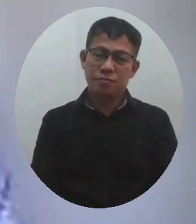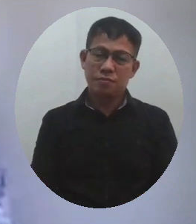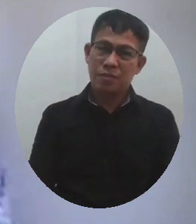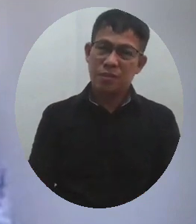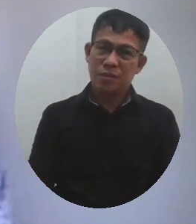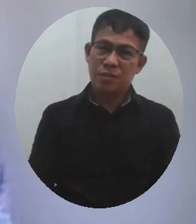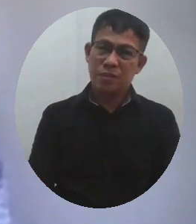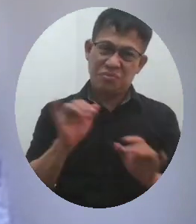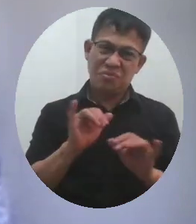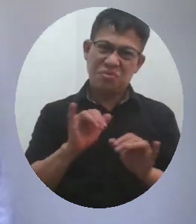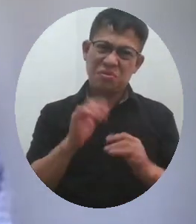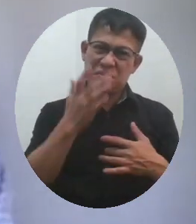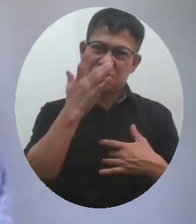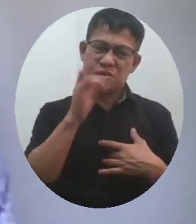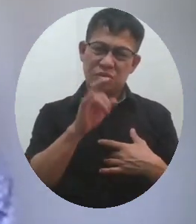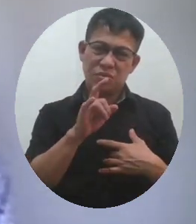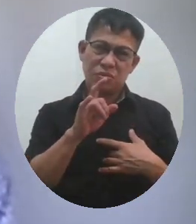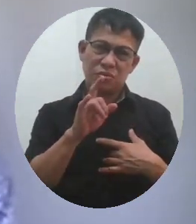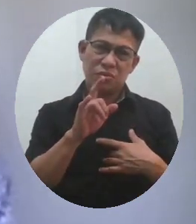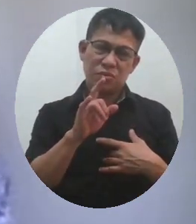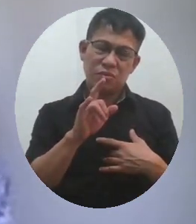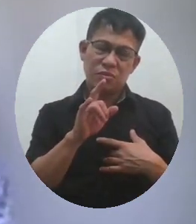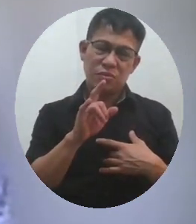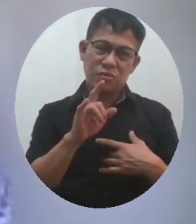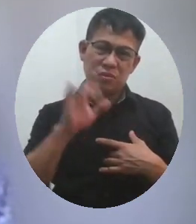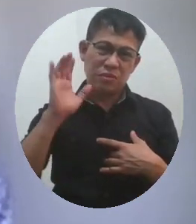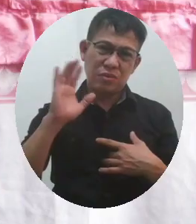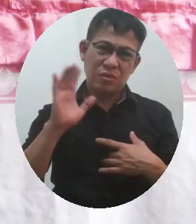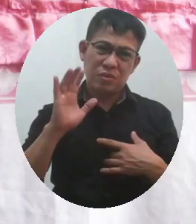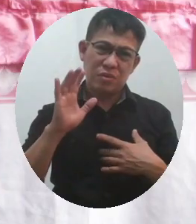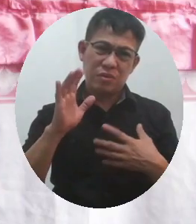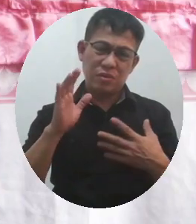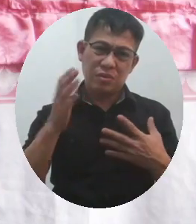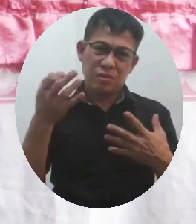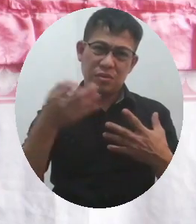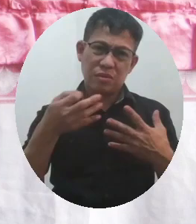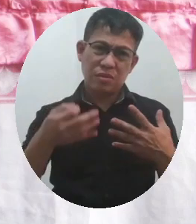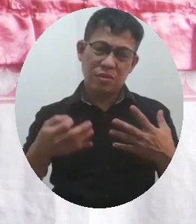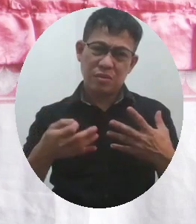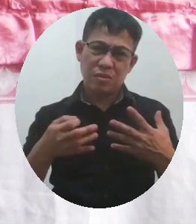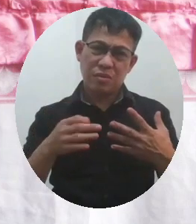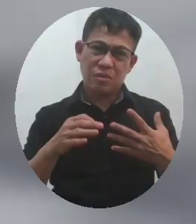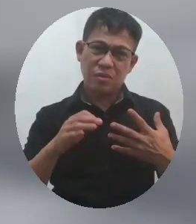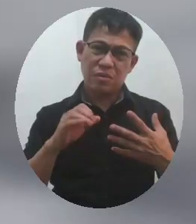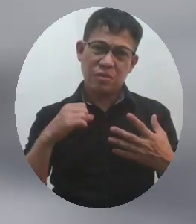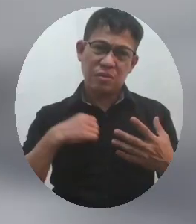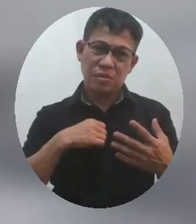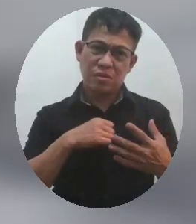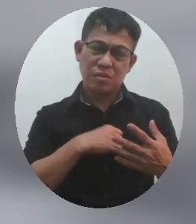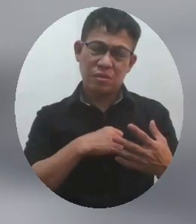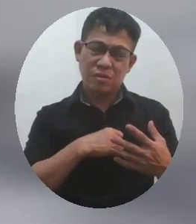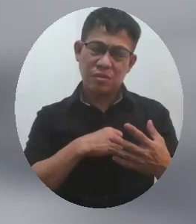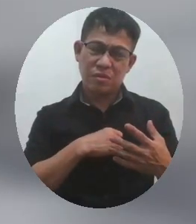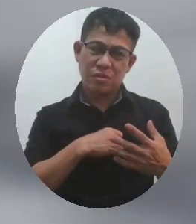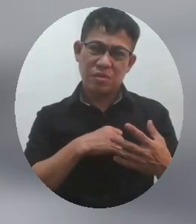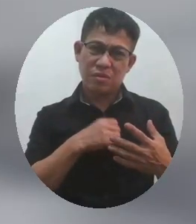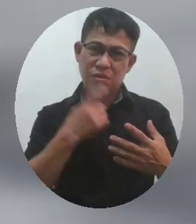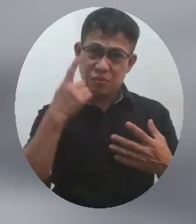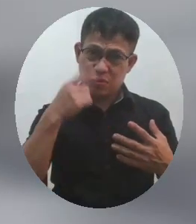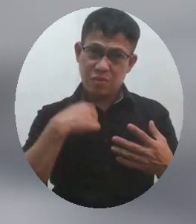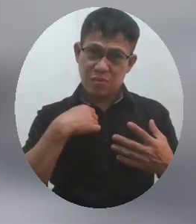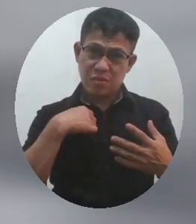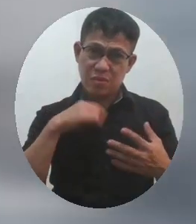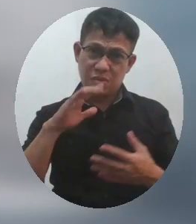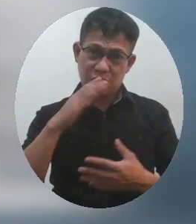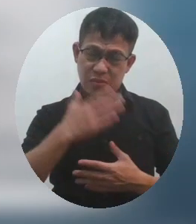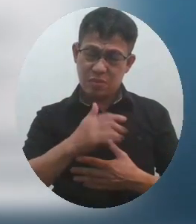mga nangangailangan na may mabibigat na problema medikal. Dati nag-file pa ako ng senador kasi nasukotag mabigyan pansin